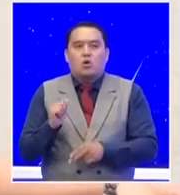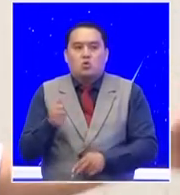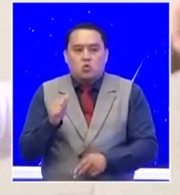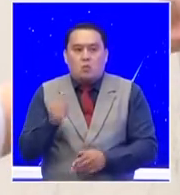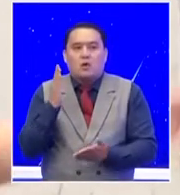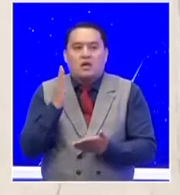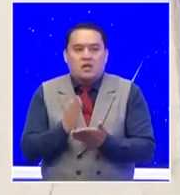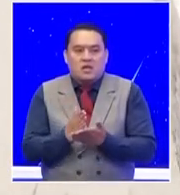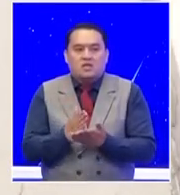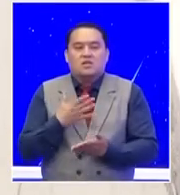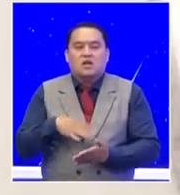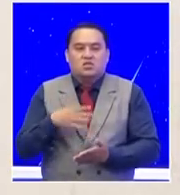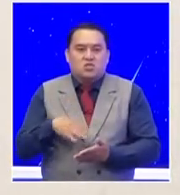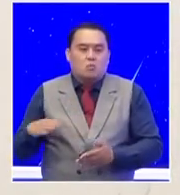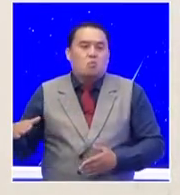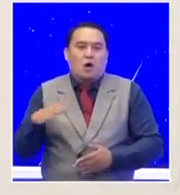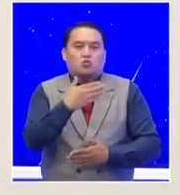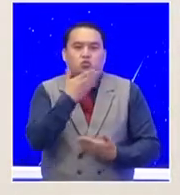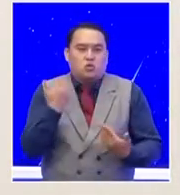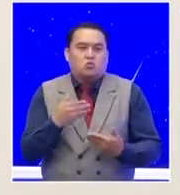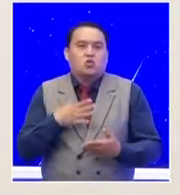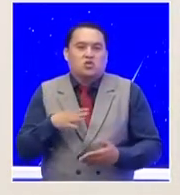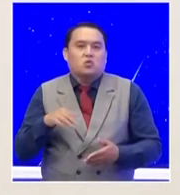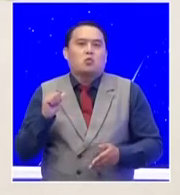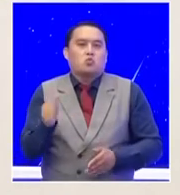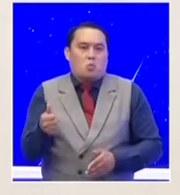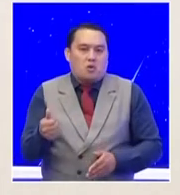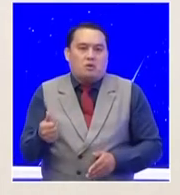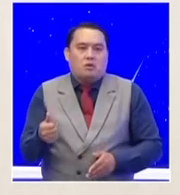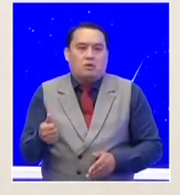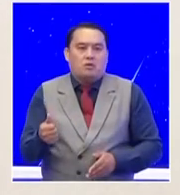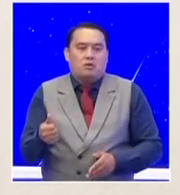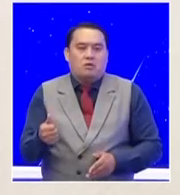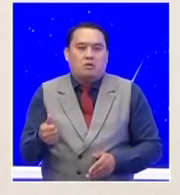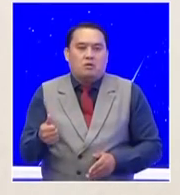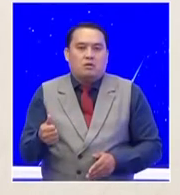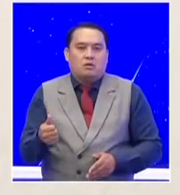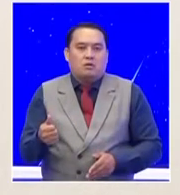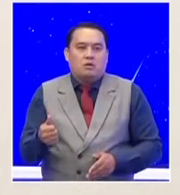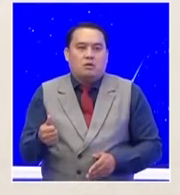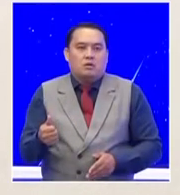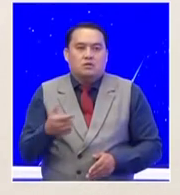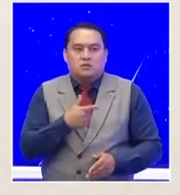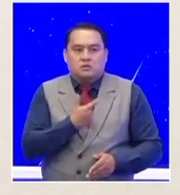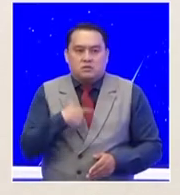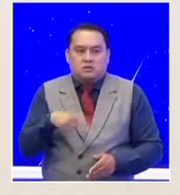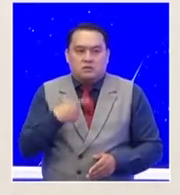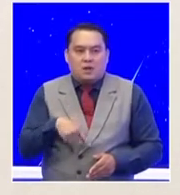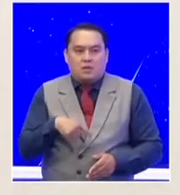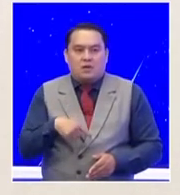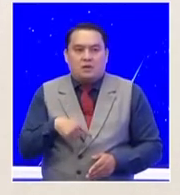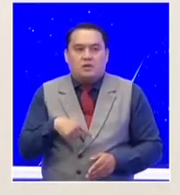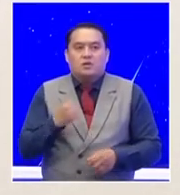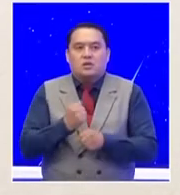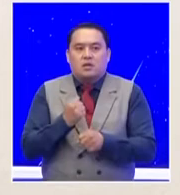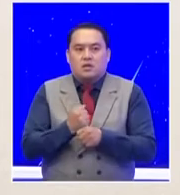но да, смысл ее установить, если пандуса у вас нет, но как человек зашел бы? Это самое, как вообще, самое, выходим сами здесь, где-нибудь это самое